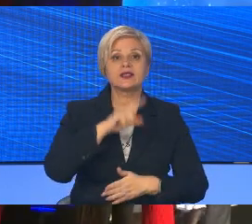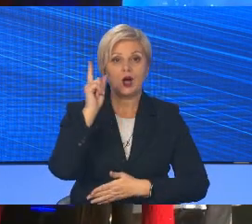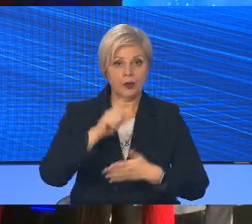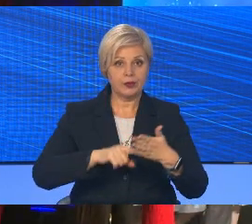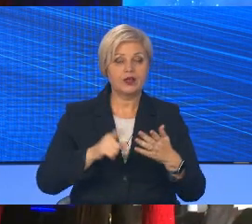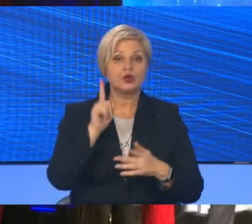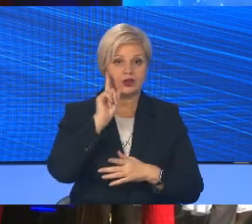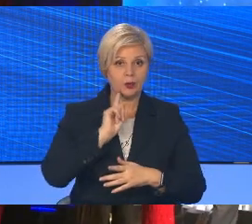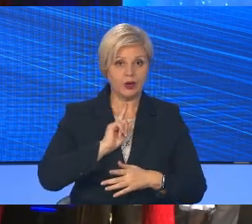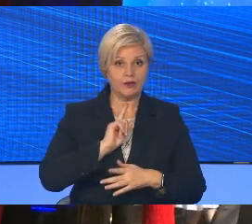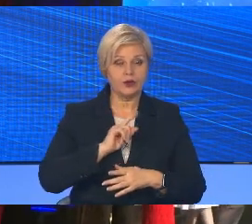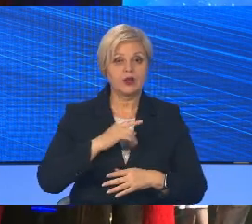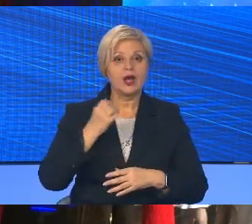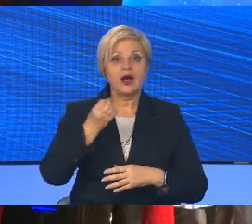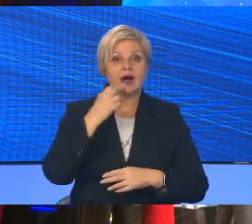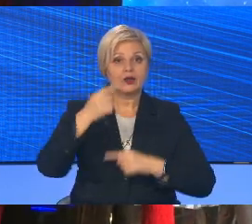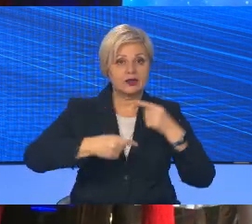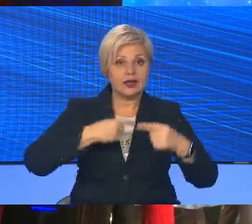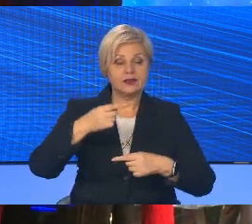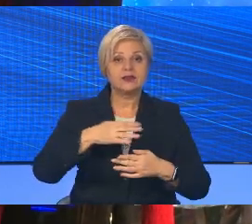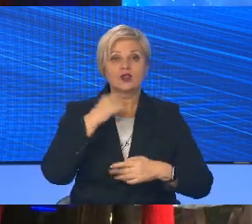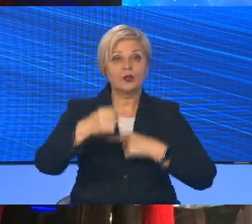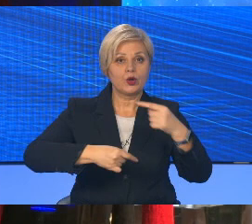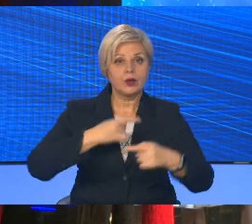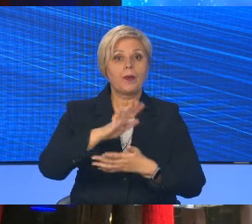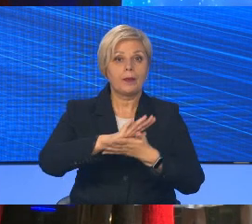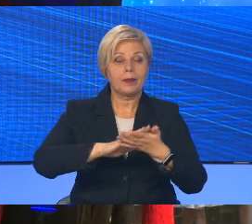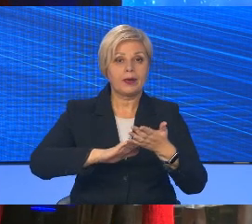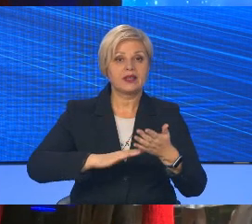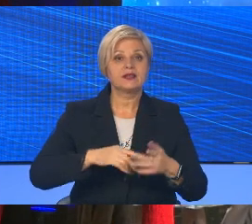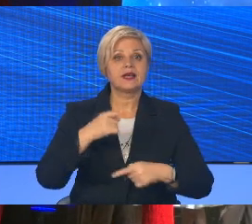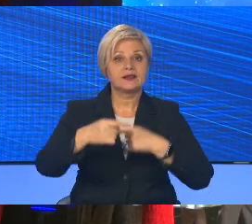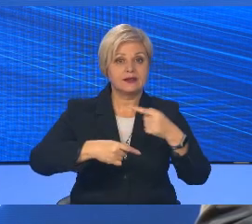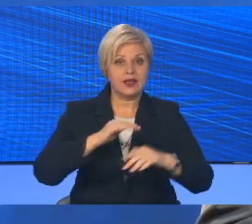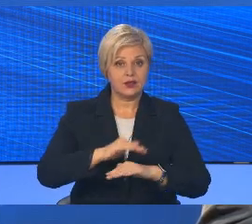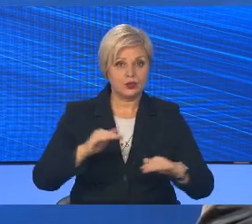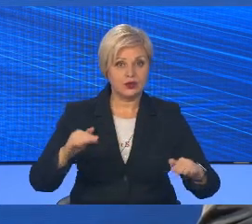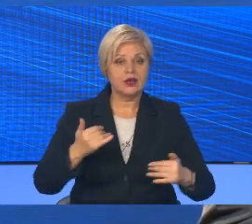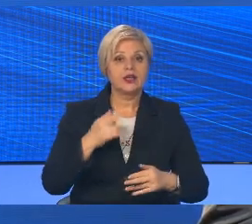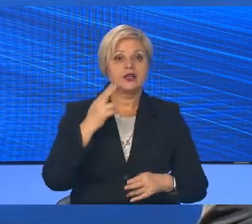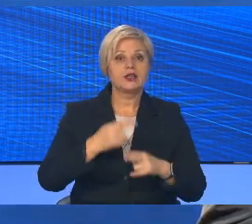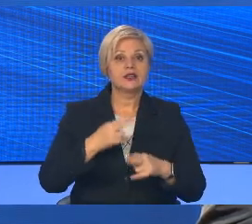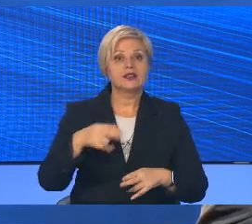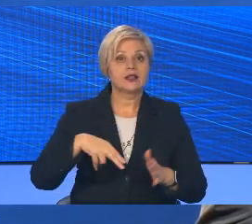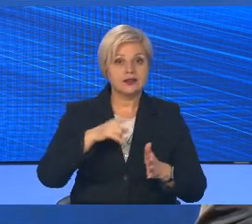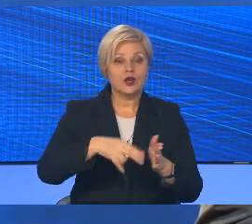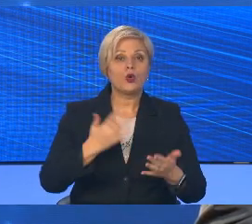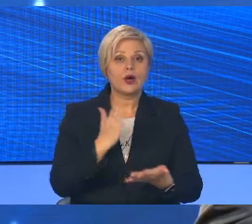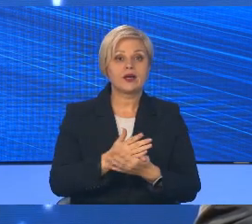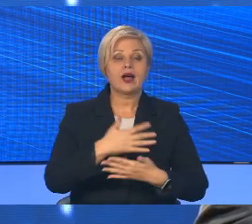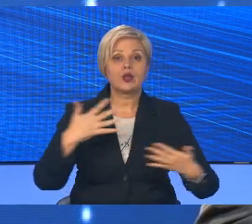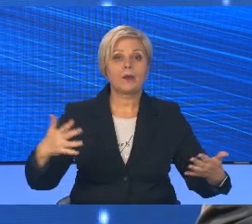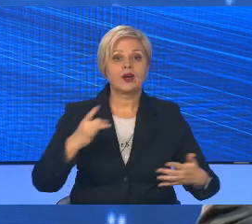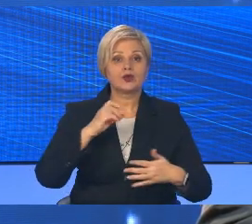и комфортным. Славные традиции многих поколений протягивают последовники. Сегодня белорусская чыгунка отыгрывает важную роль у